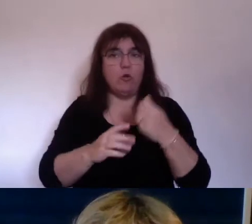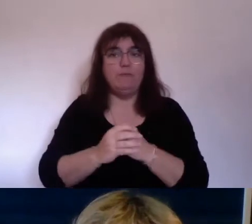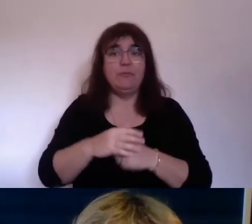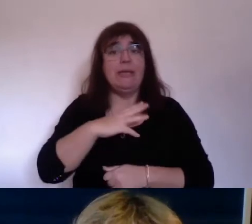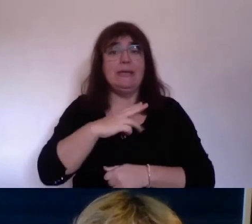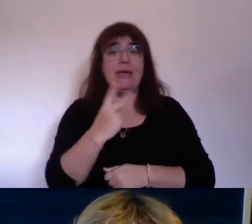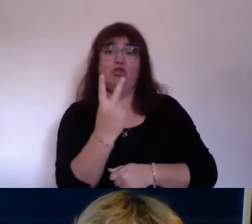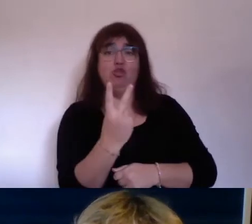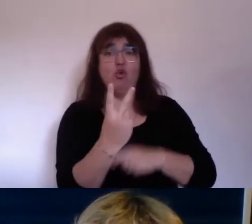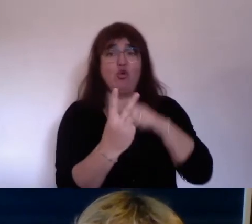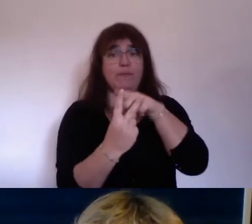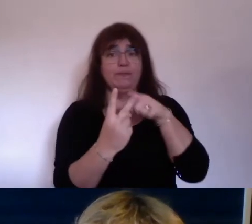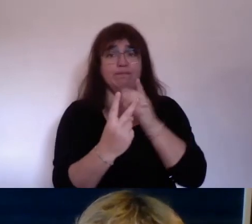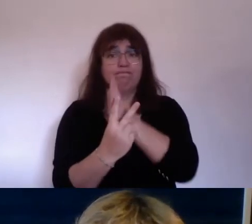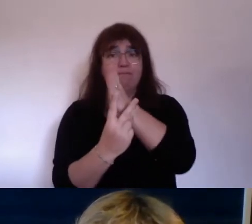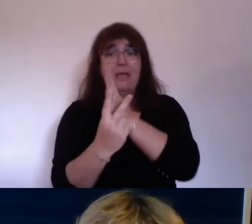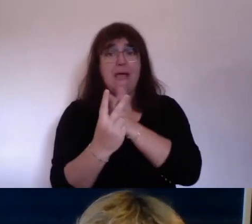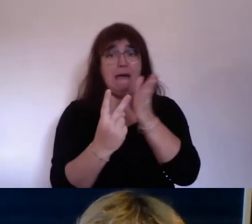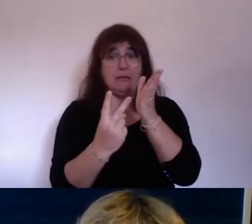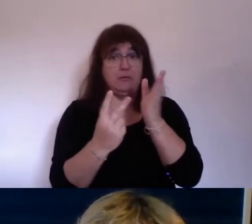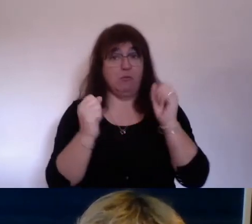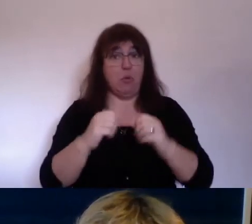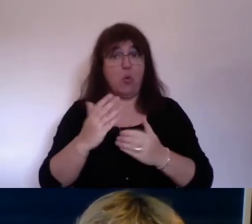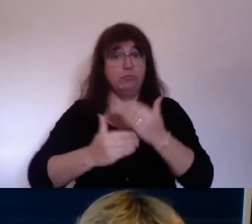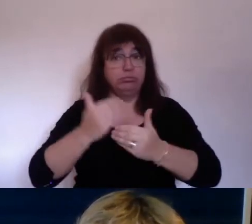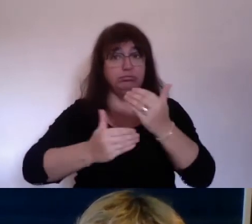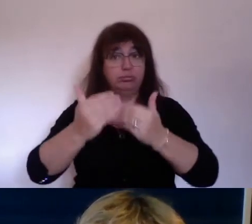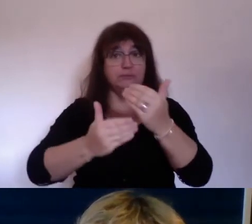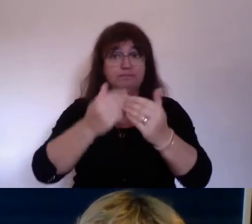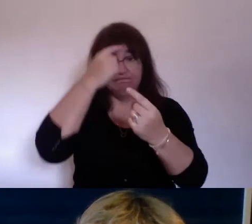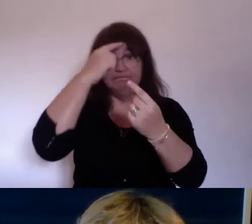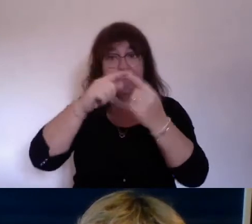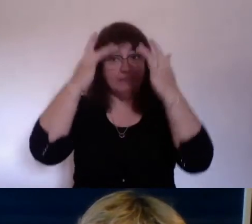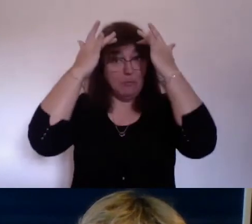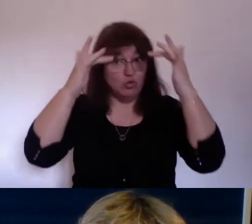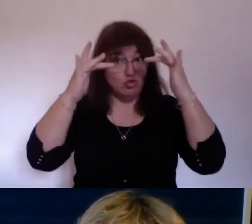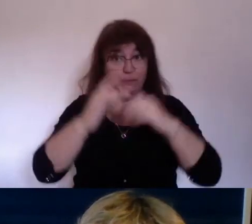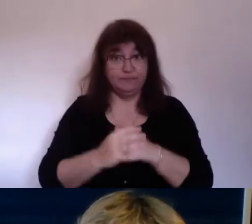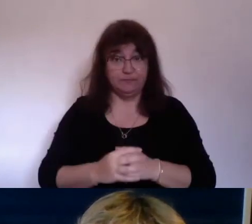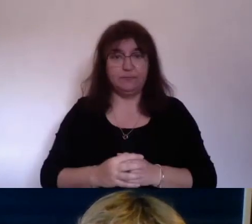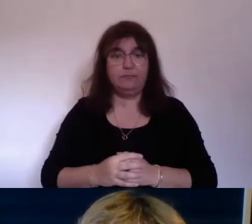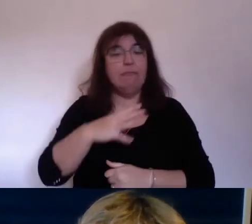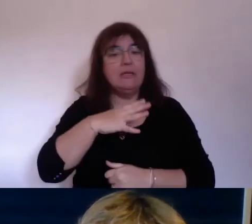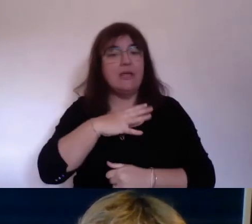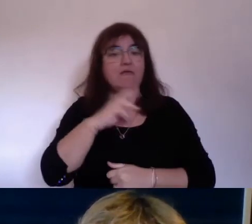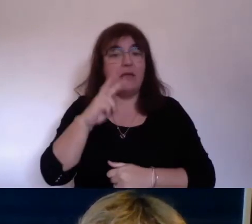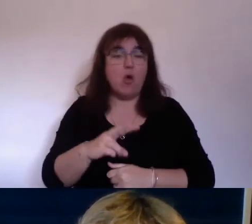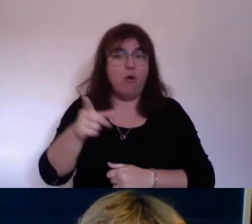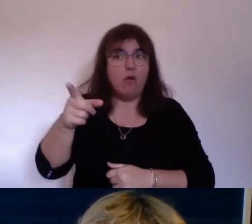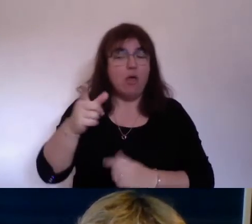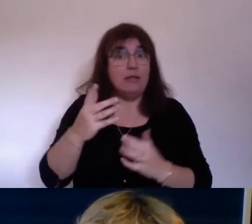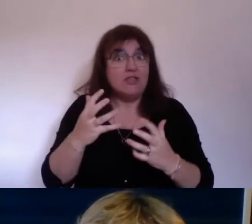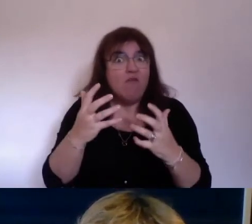peut avancer avec cette culture, on va dire, à diffuser très largement, puisqu'il y a une attente très forte qui est